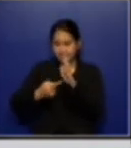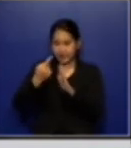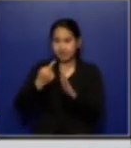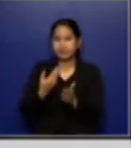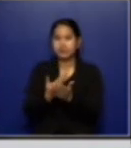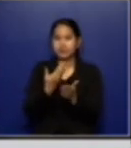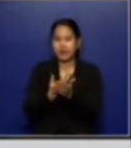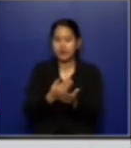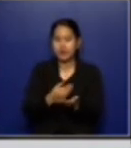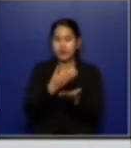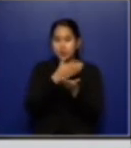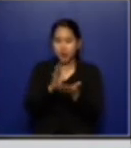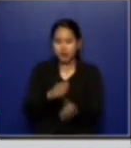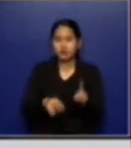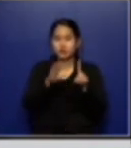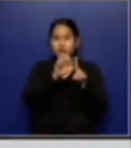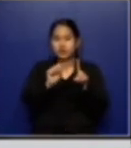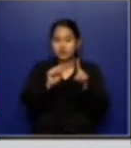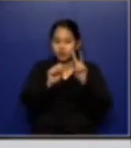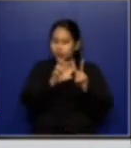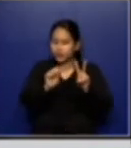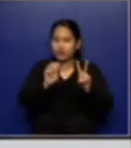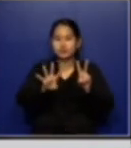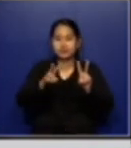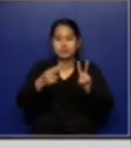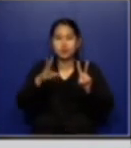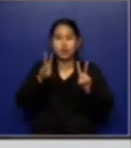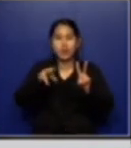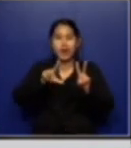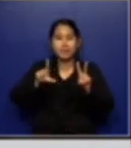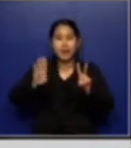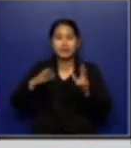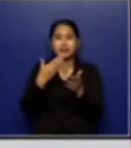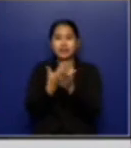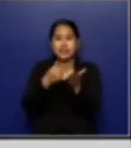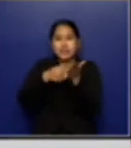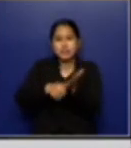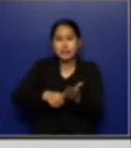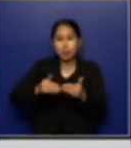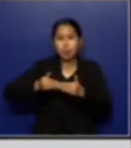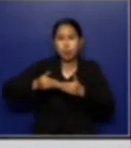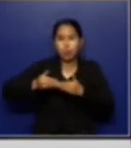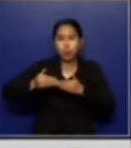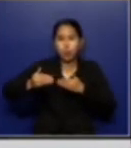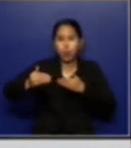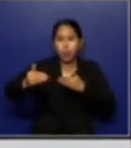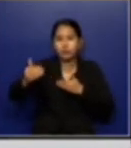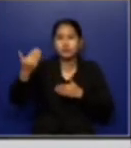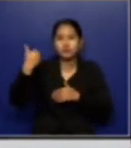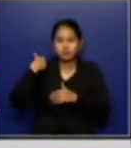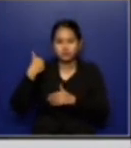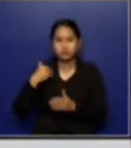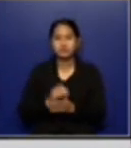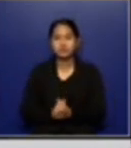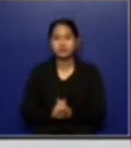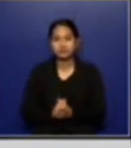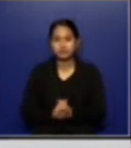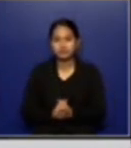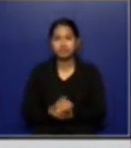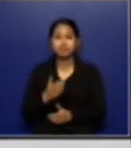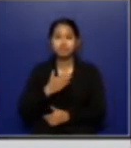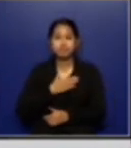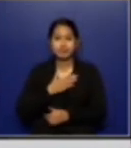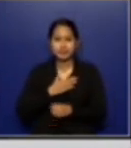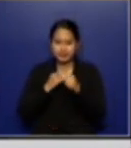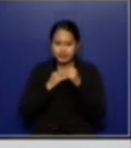ล้านบาทและยังเป็นหนี้ระยะยาวของให้กับพี่น้องประชาชนคนไทยหรือไม่ดิฉันพยาย